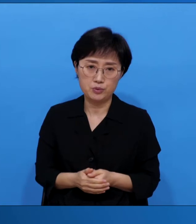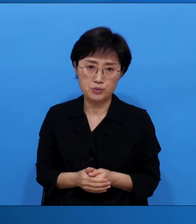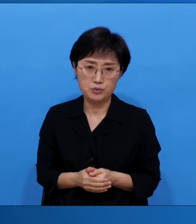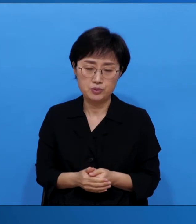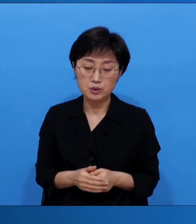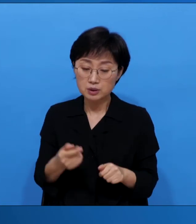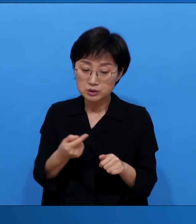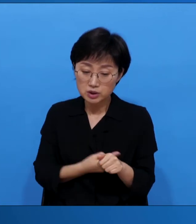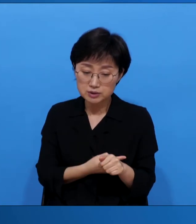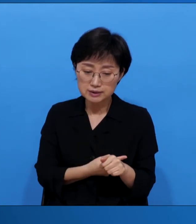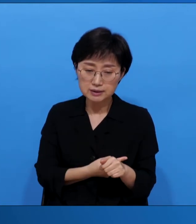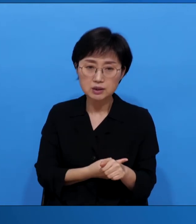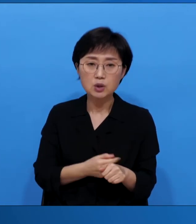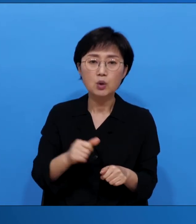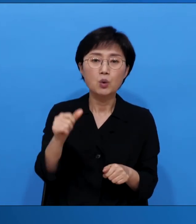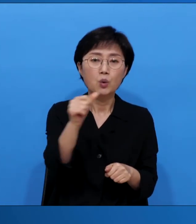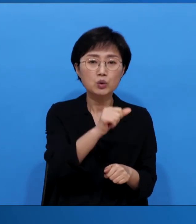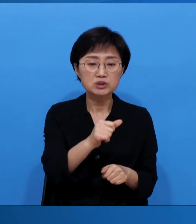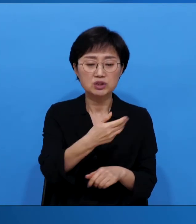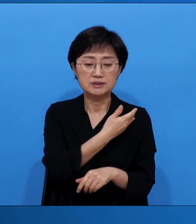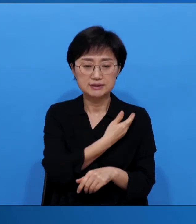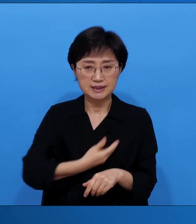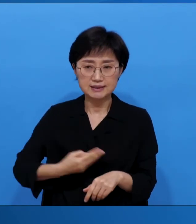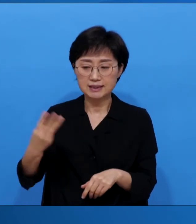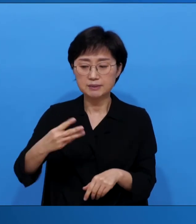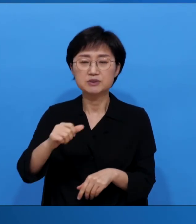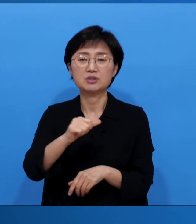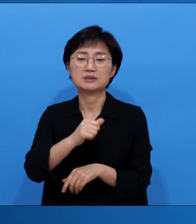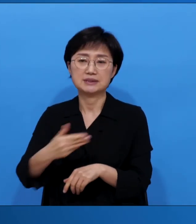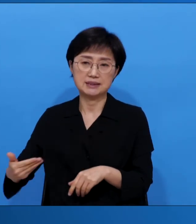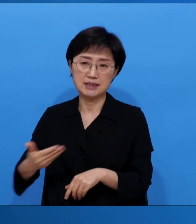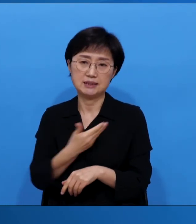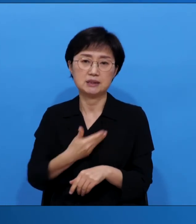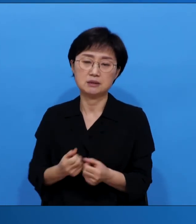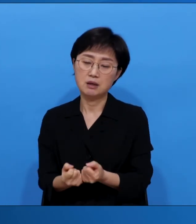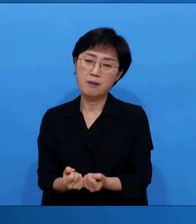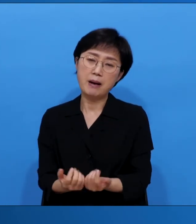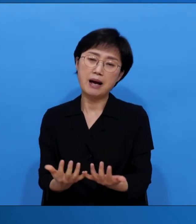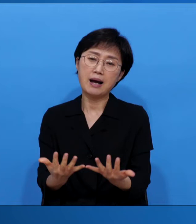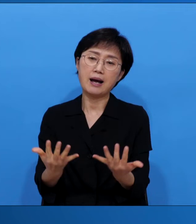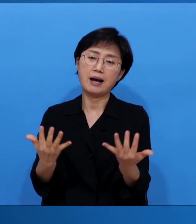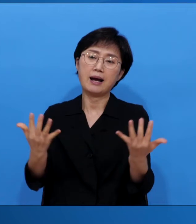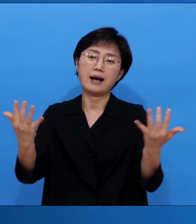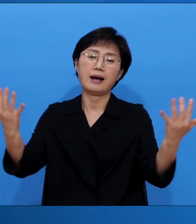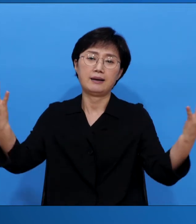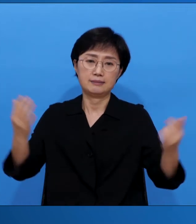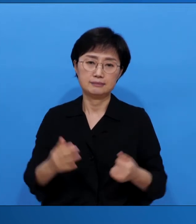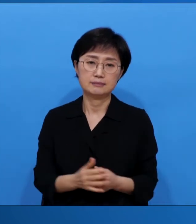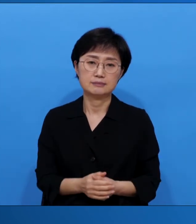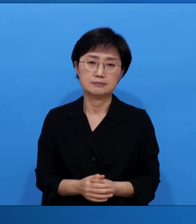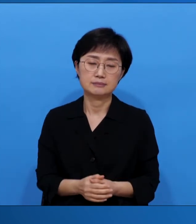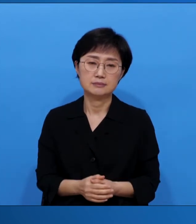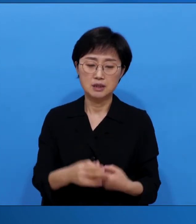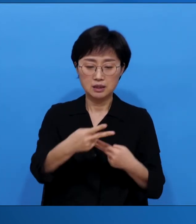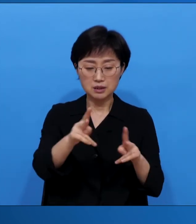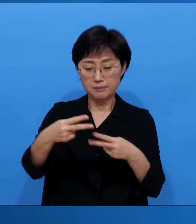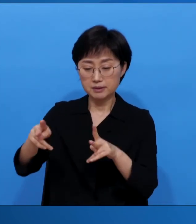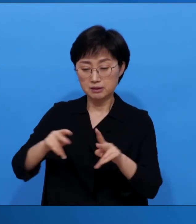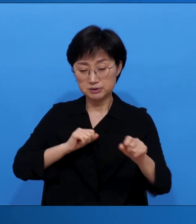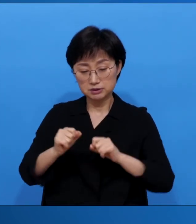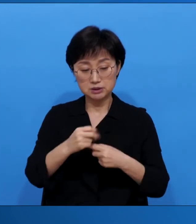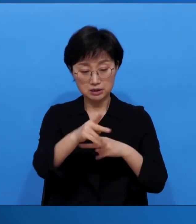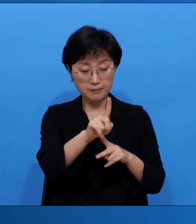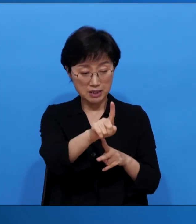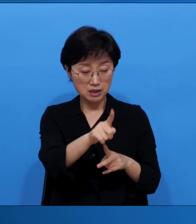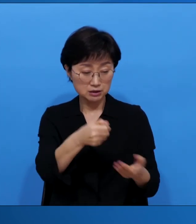3천 제자, 5천 제자 막 이런 정도의 기준으로 다락방을 띈 거예요. 그래서 다락방을 한 군데 가서